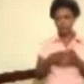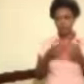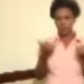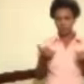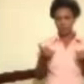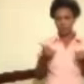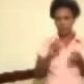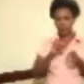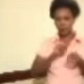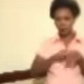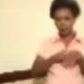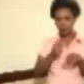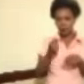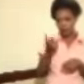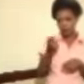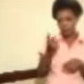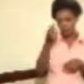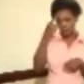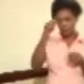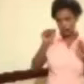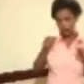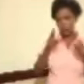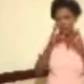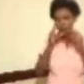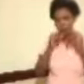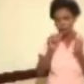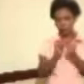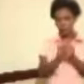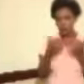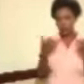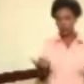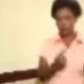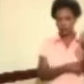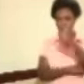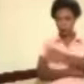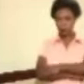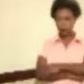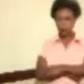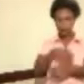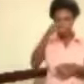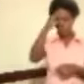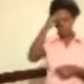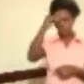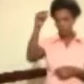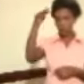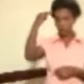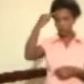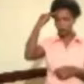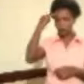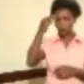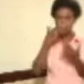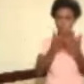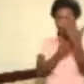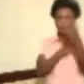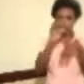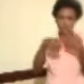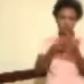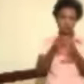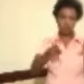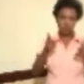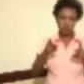pour l'ajouter, pour le souhaiter la bienvenue à tout le monde qui a attendu le jour d'hier. M. Martelly. Bonjour à l'assistance, bonjour